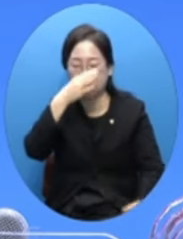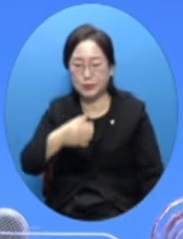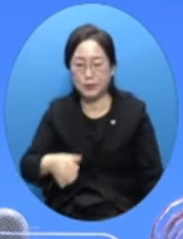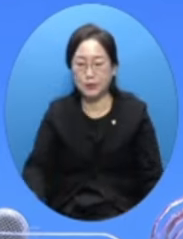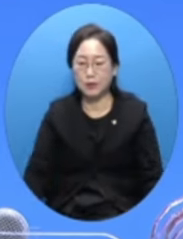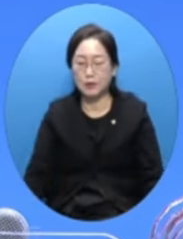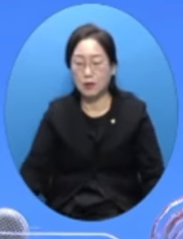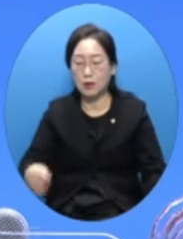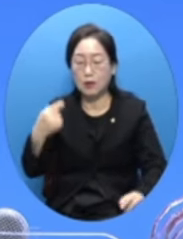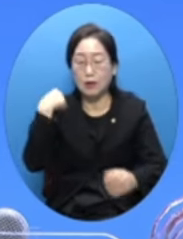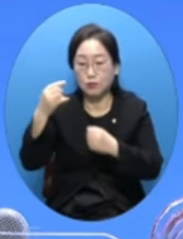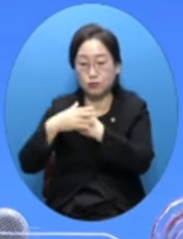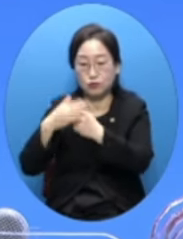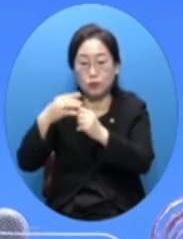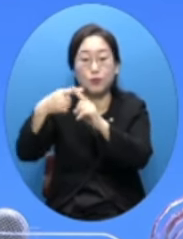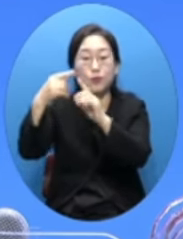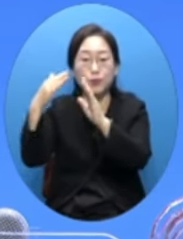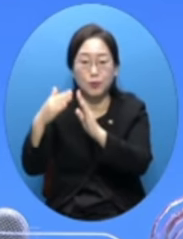또